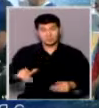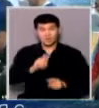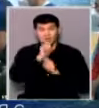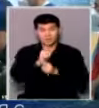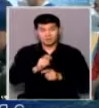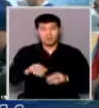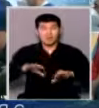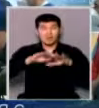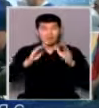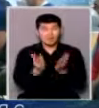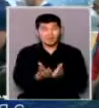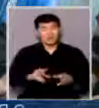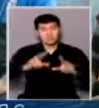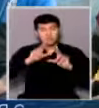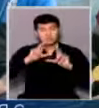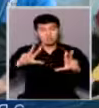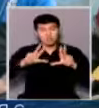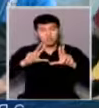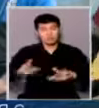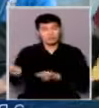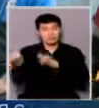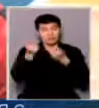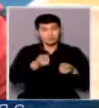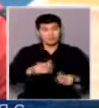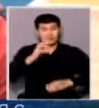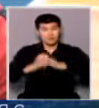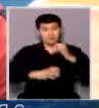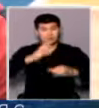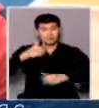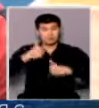подарили главе региона в качестве сувенира, привезенный с международного турнира мяч.